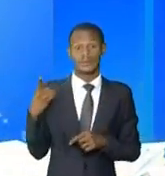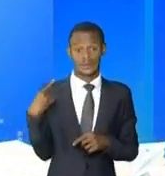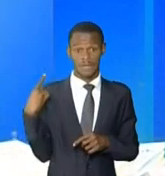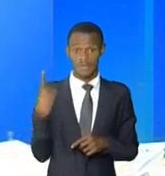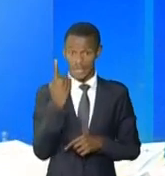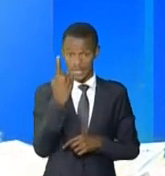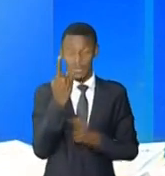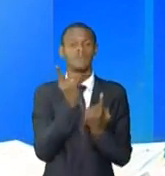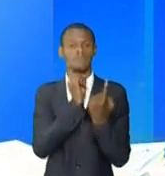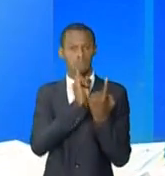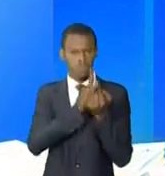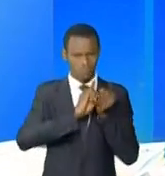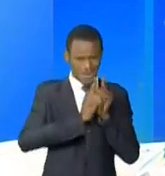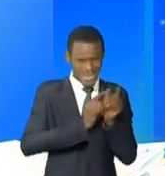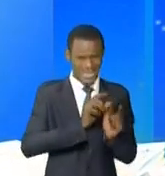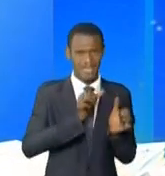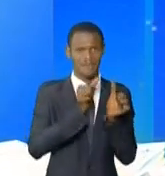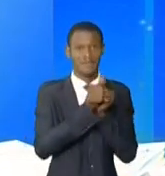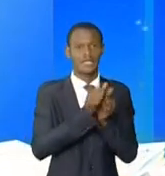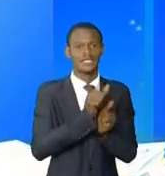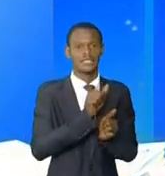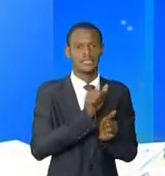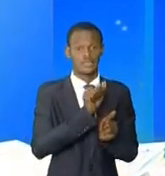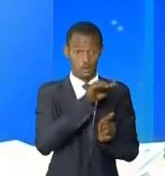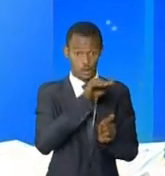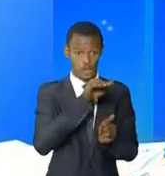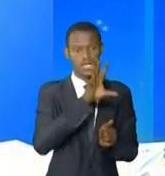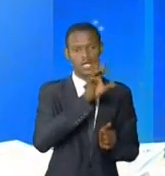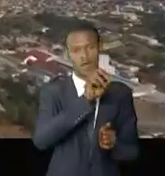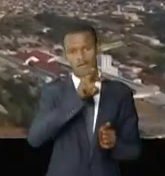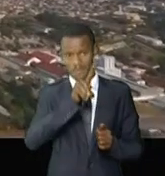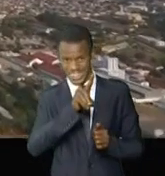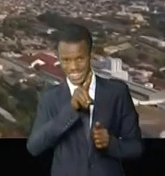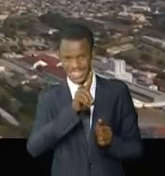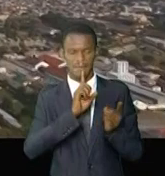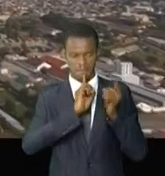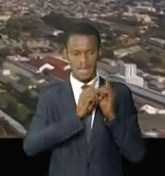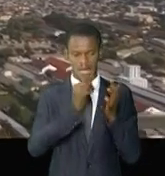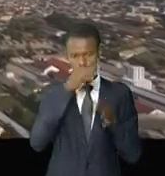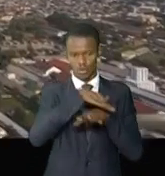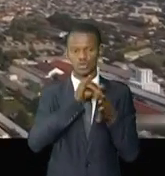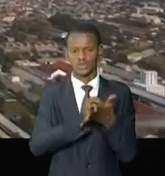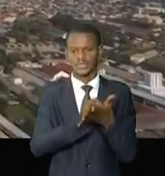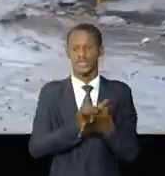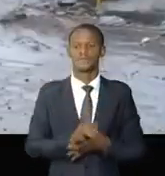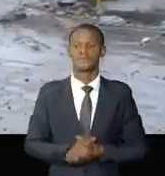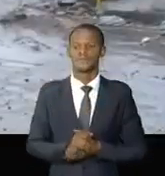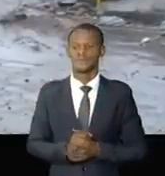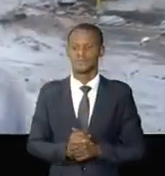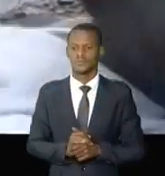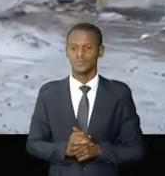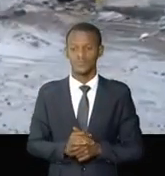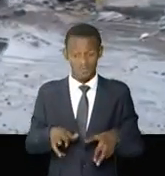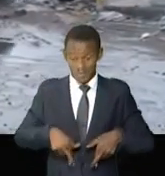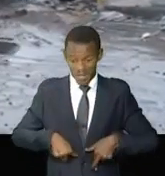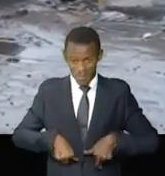l'Office de voirie et drainage pour un plaidoyer. Guidou Boalia, commissaire. Les routes principales et annexes qui facilitent les